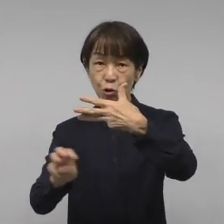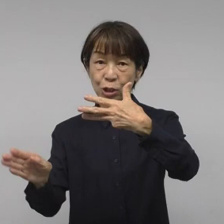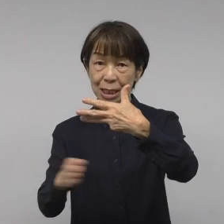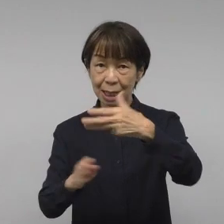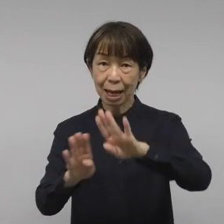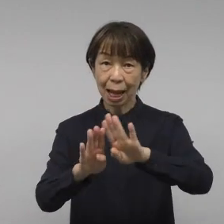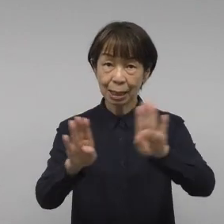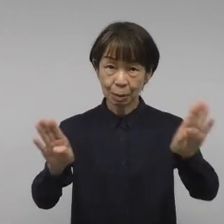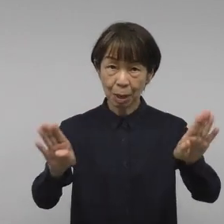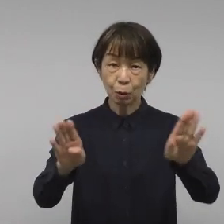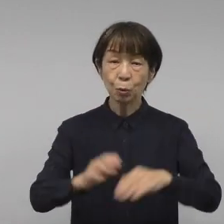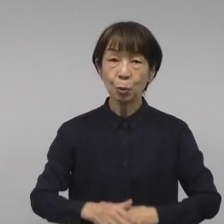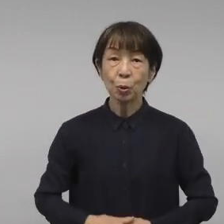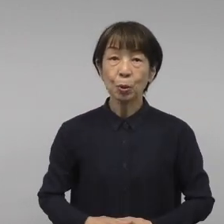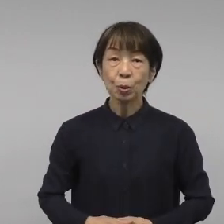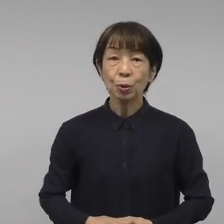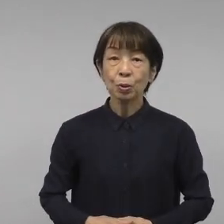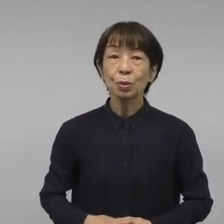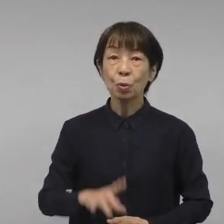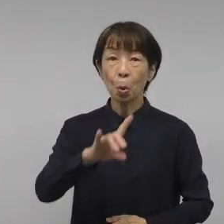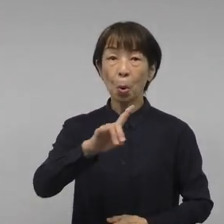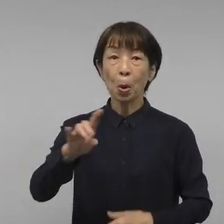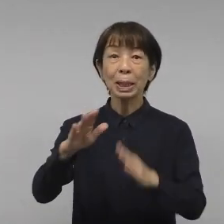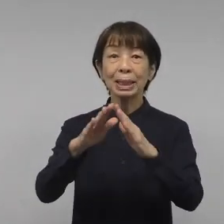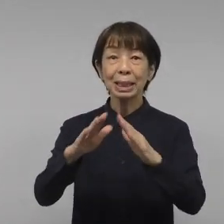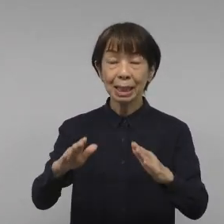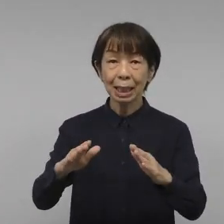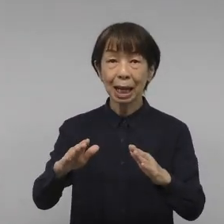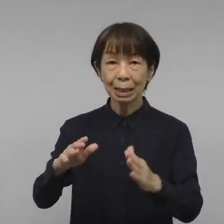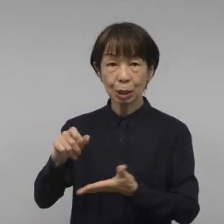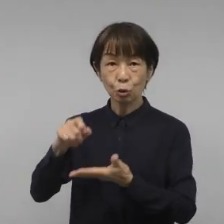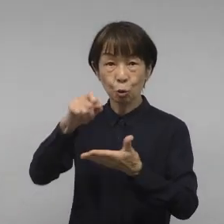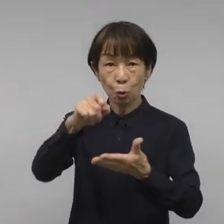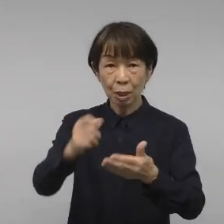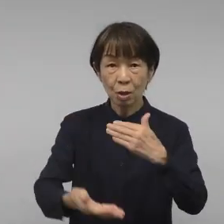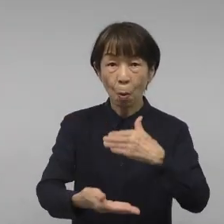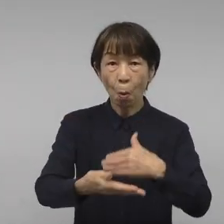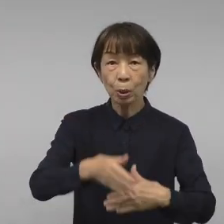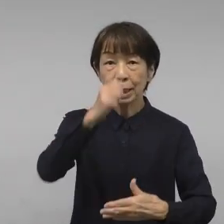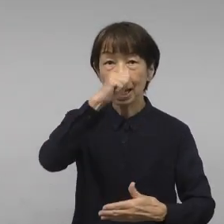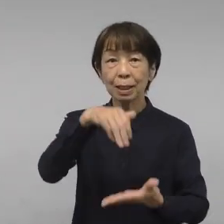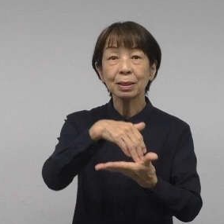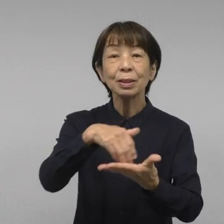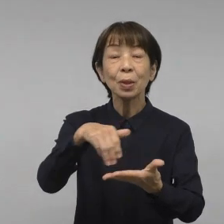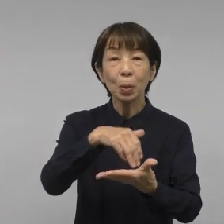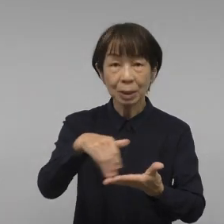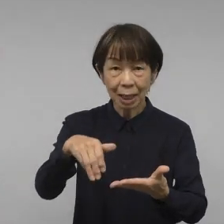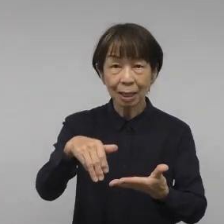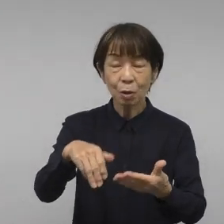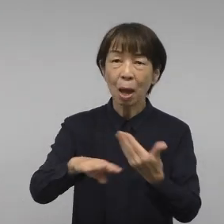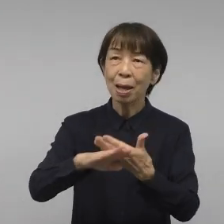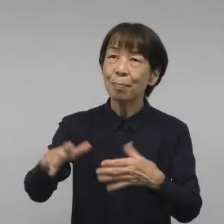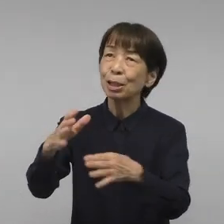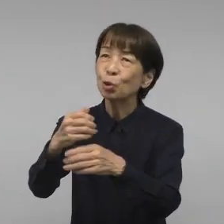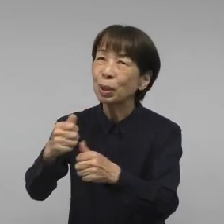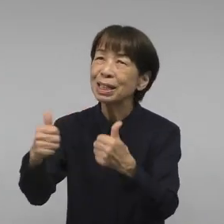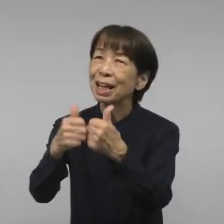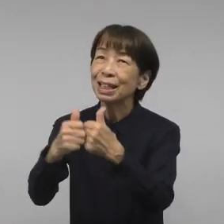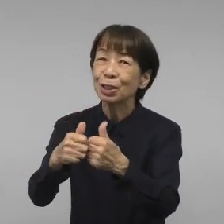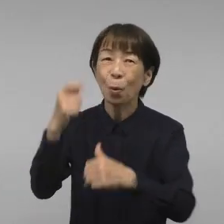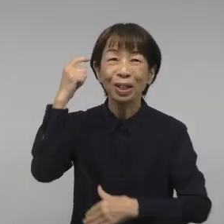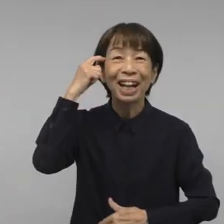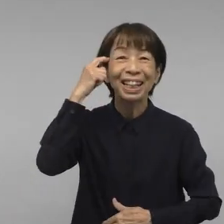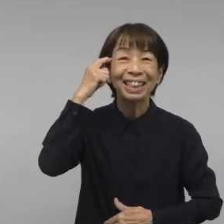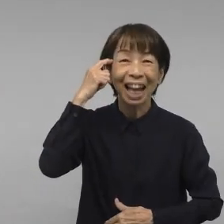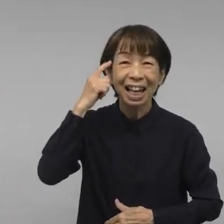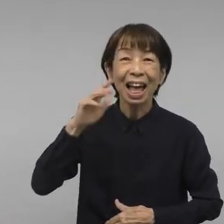ますが、その議会に上程する補正予算ということで、補正予算別の日にやろうかと当初考えてたんですけども、